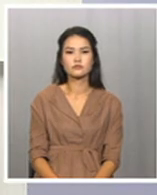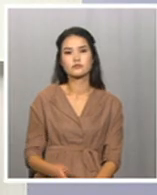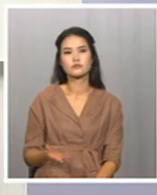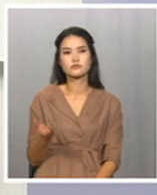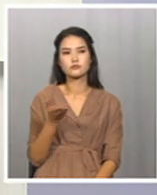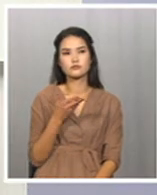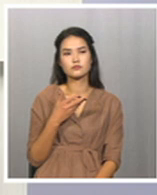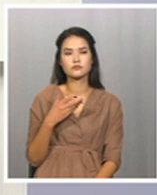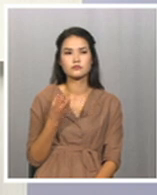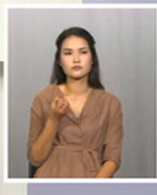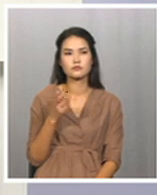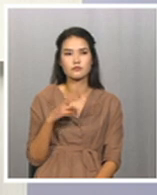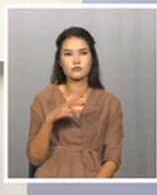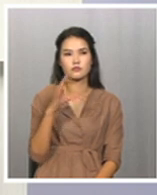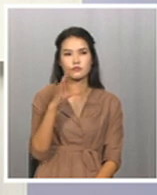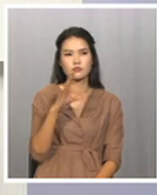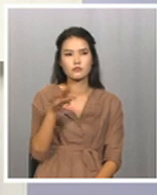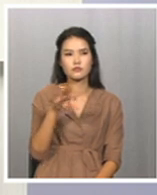парақшалар беріліп қойған.